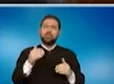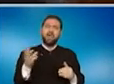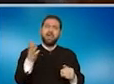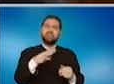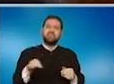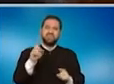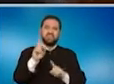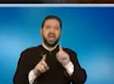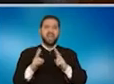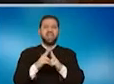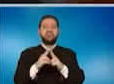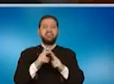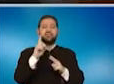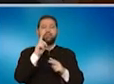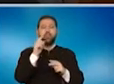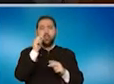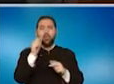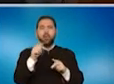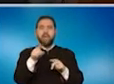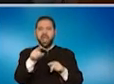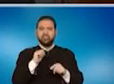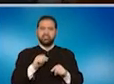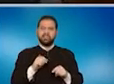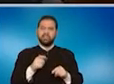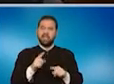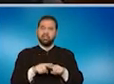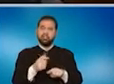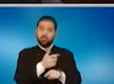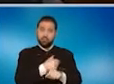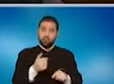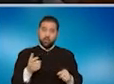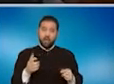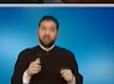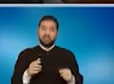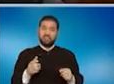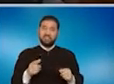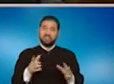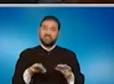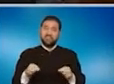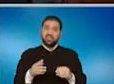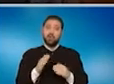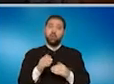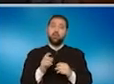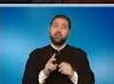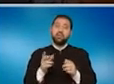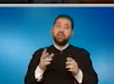să ajungă dacă n-ar fi întâlnit un asemenea om și apoi ce poate să ajungă urmând unui asemenea om,